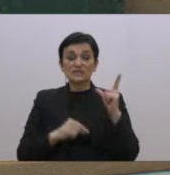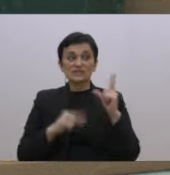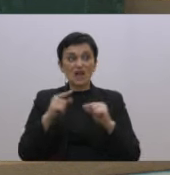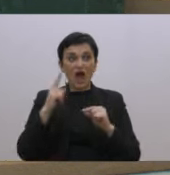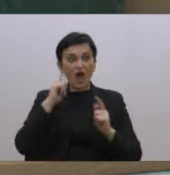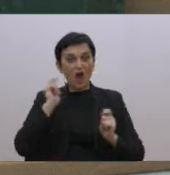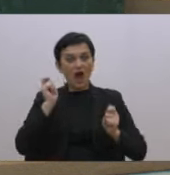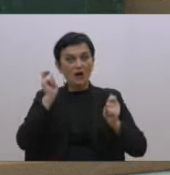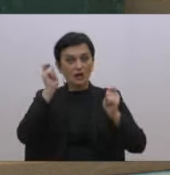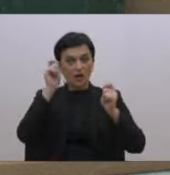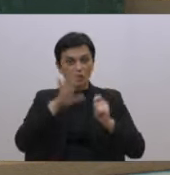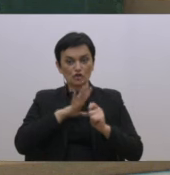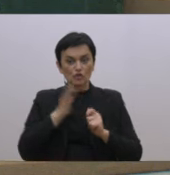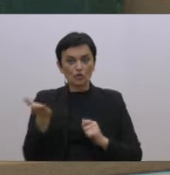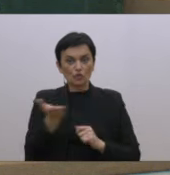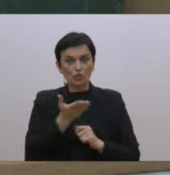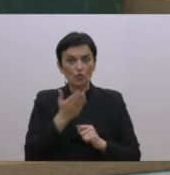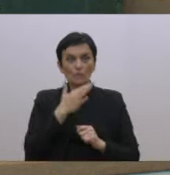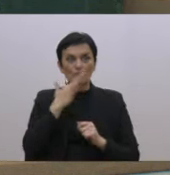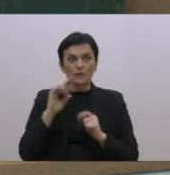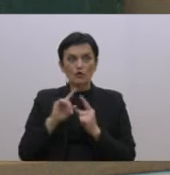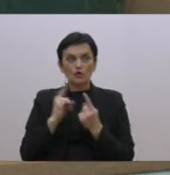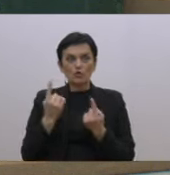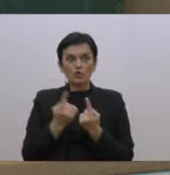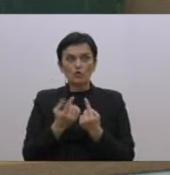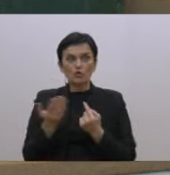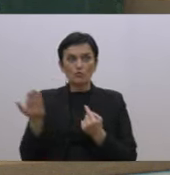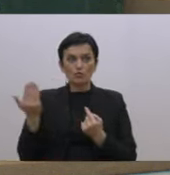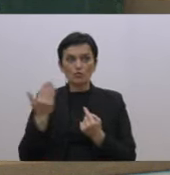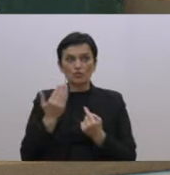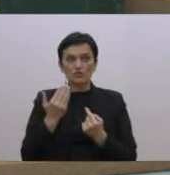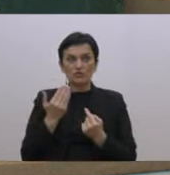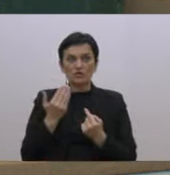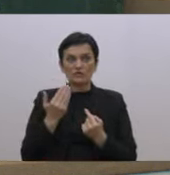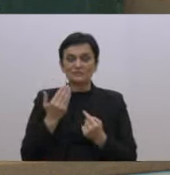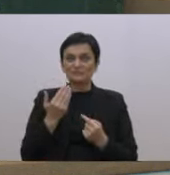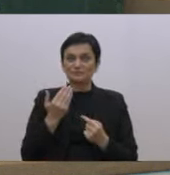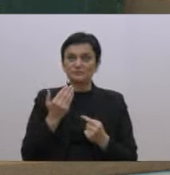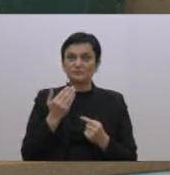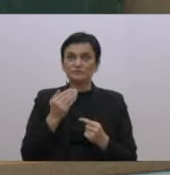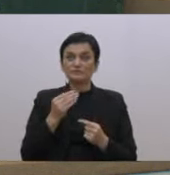ზარი ატეხილი, მათ შორის უმრავლესობის წევრებისგან, რომლებსაც განგაში ზარი ატეხეს თურმე